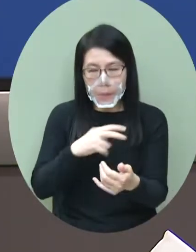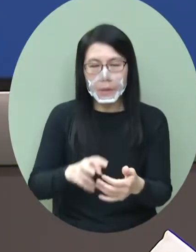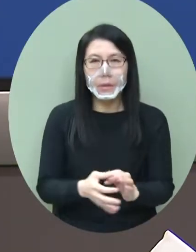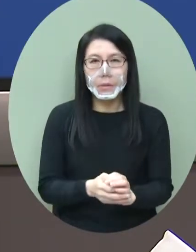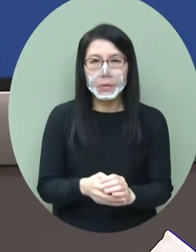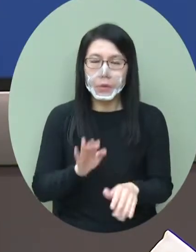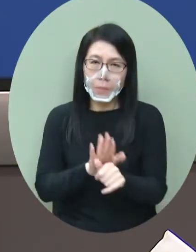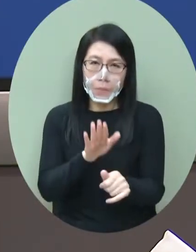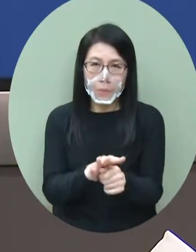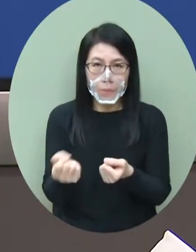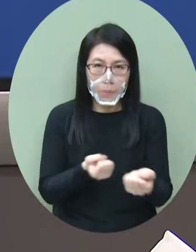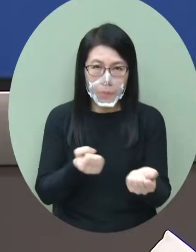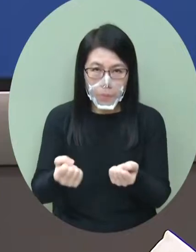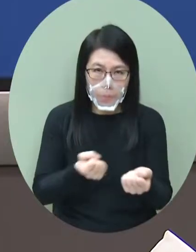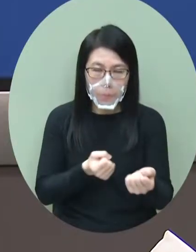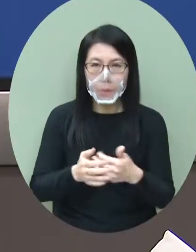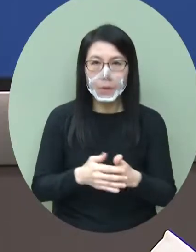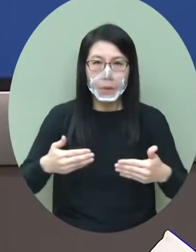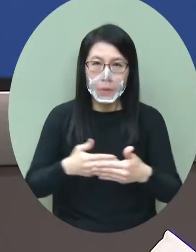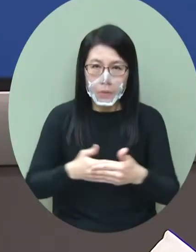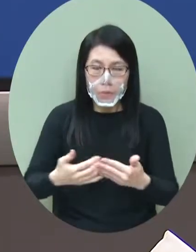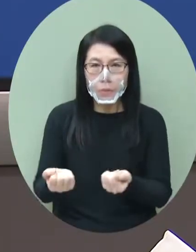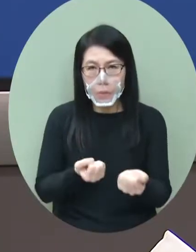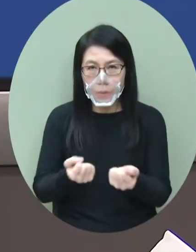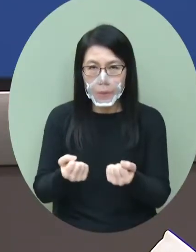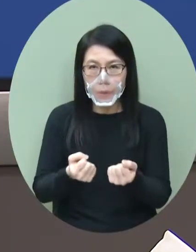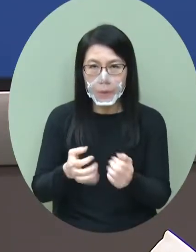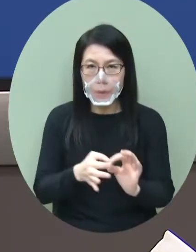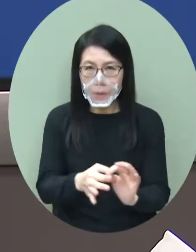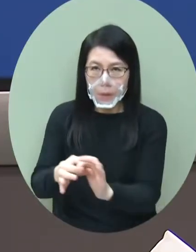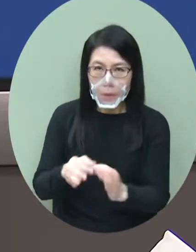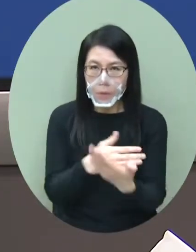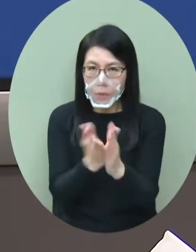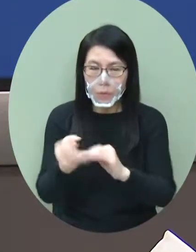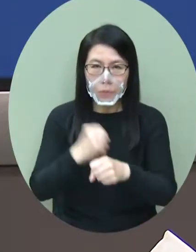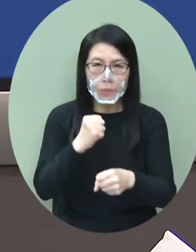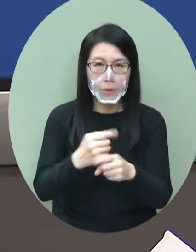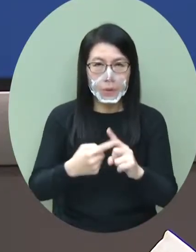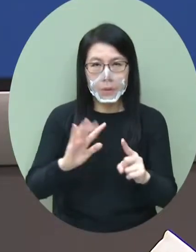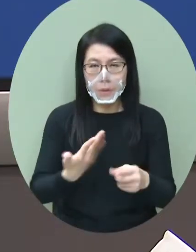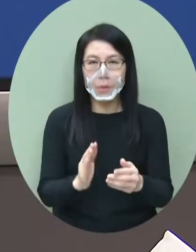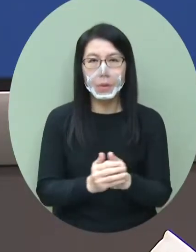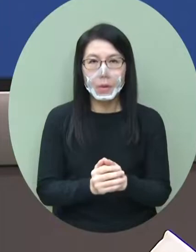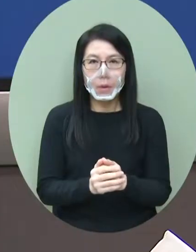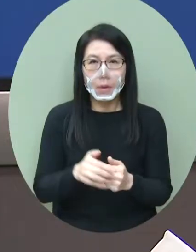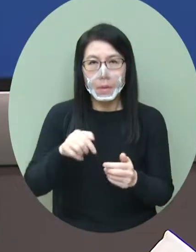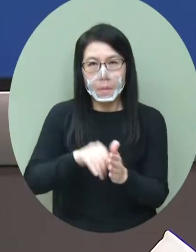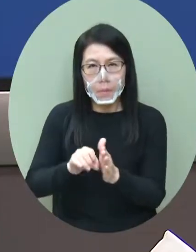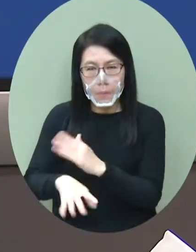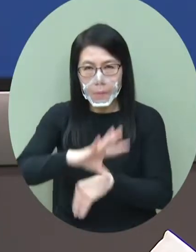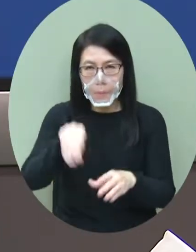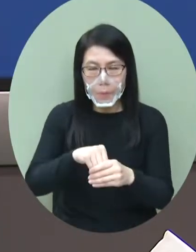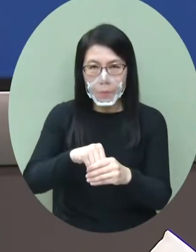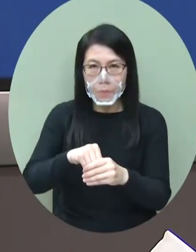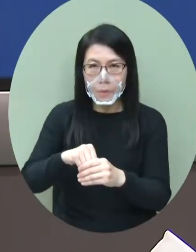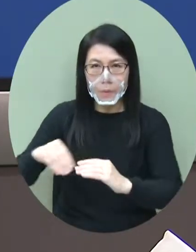呢。以致协助运输，就是在这个运输链里面的各行各业的人手呢，都出现了短缺